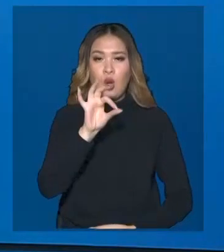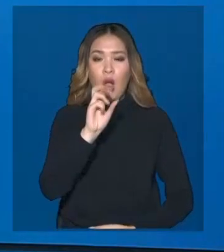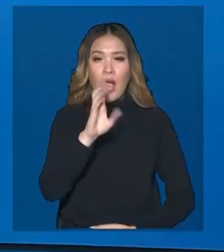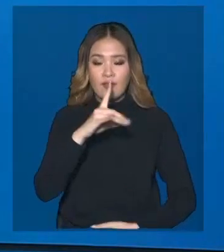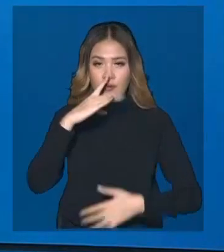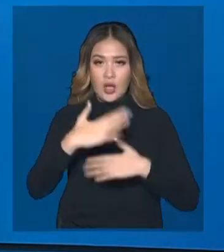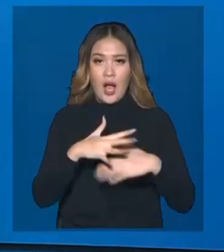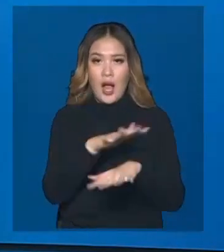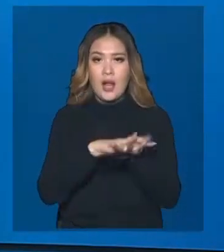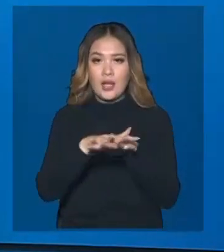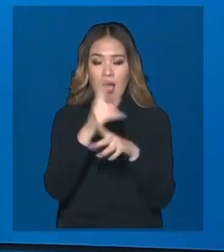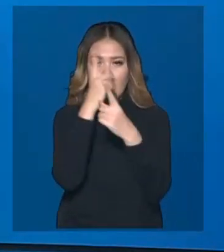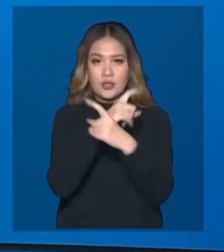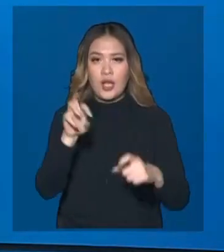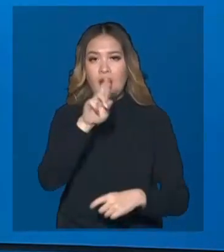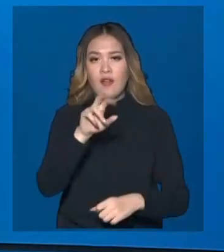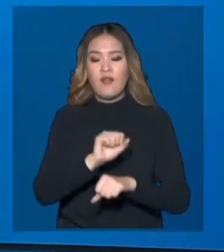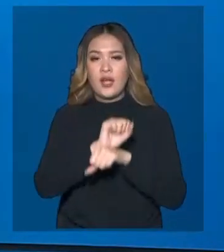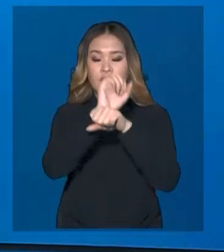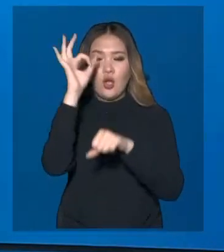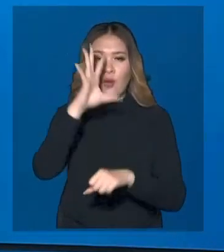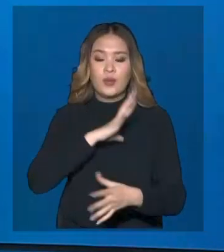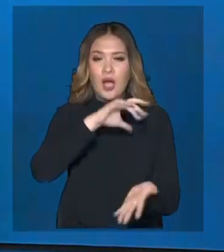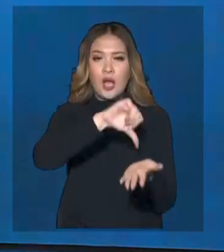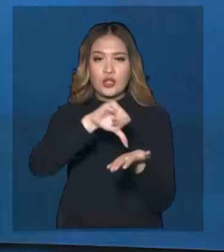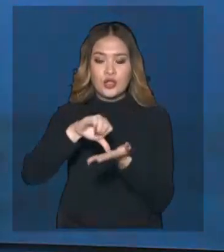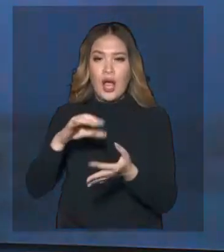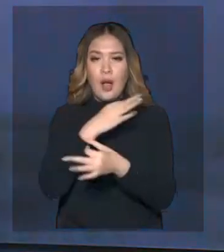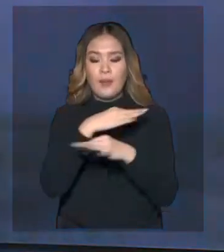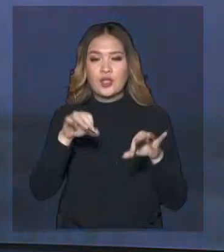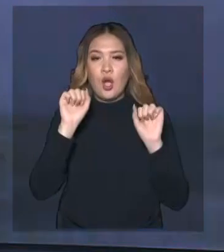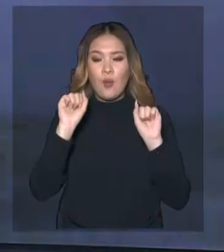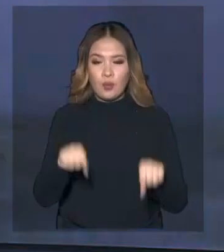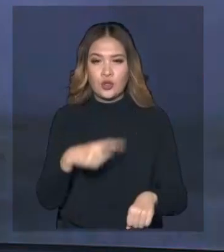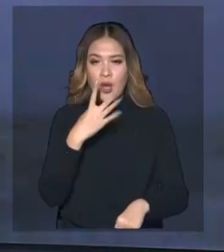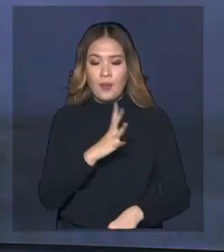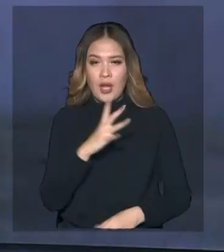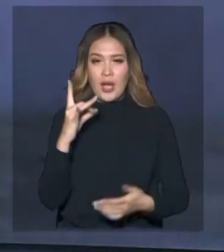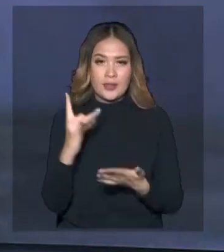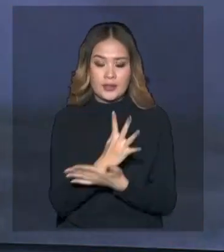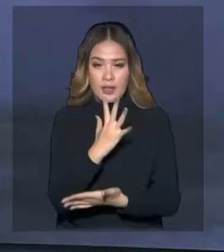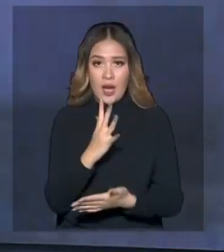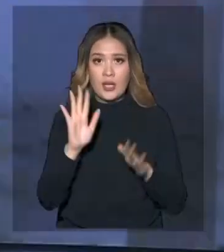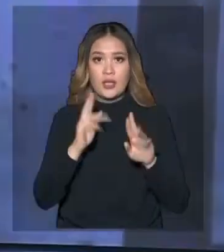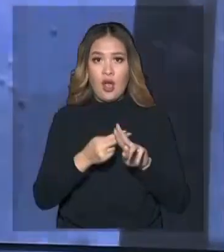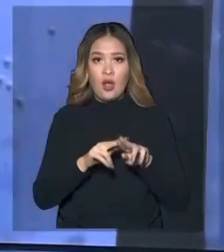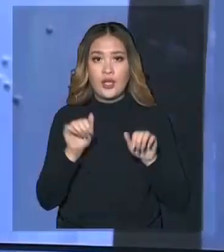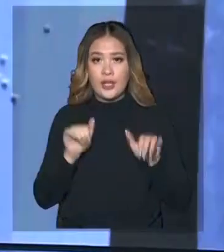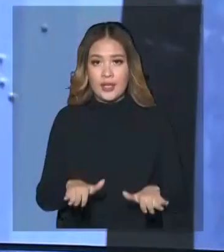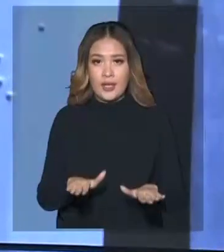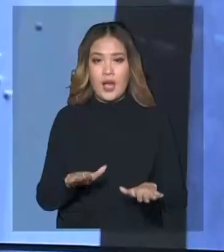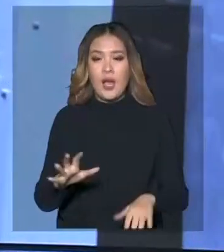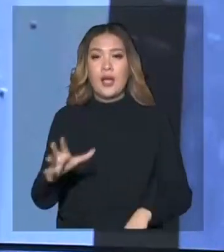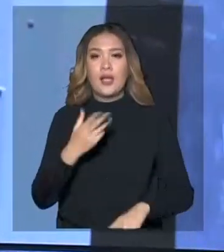биыл халыққа жолдауында қаңтар оқиғасына қатысушыларға бір реттік амнистия жариялау туралы шешім қабылдағанын айтқан болатын.